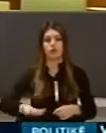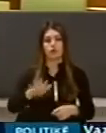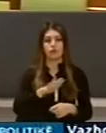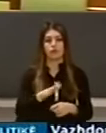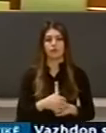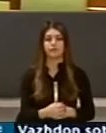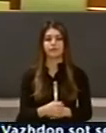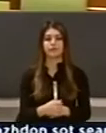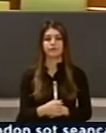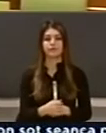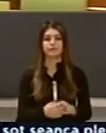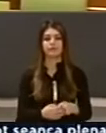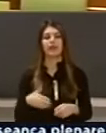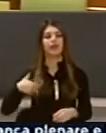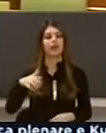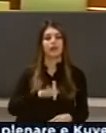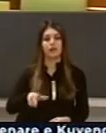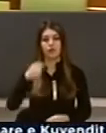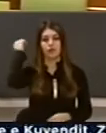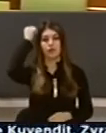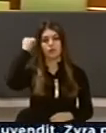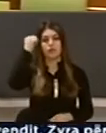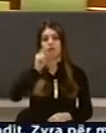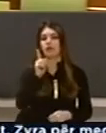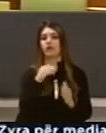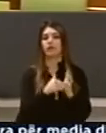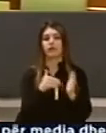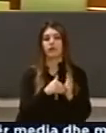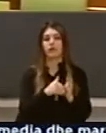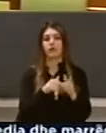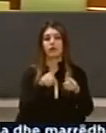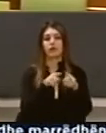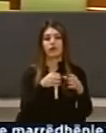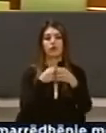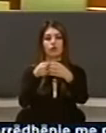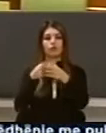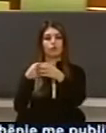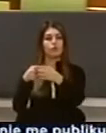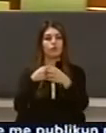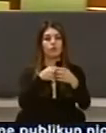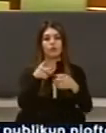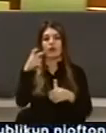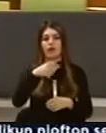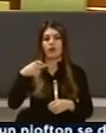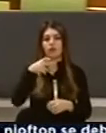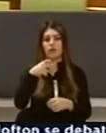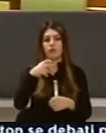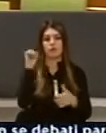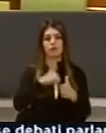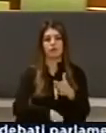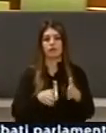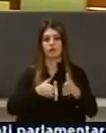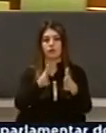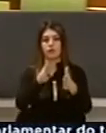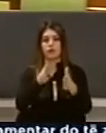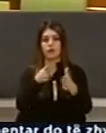paragjykimet. Të rinjtë e Kosovës nuk meritojnë që t'jenë të getoizuar në Evropë dhe të mendojnë për të lëvizur në rrugë ilegale.